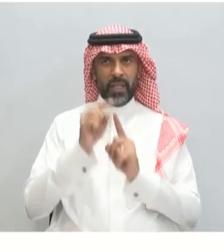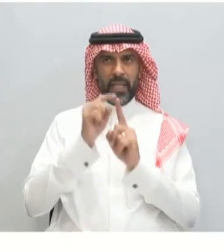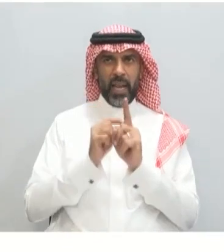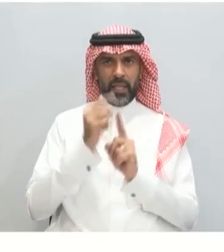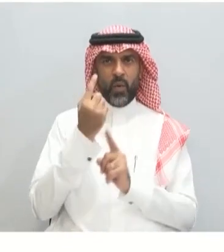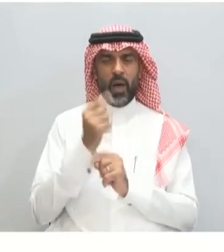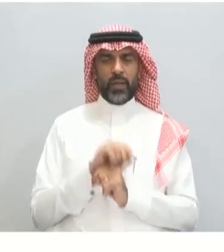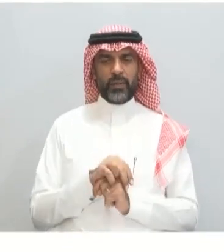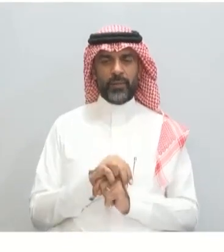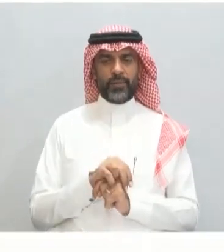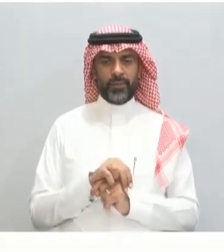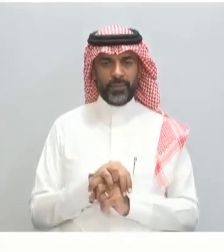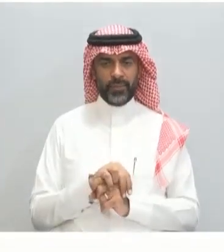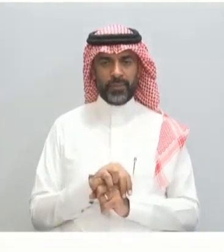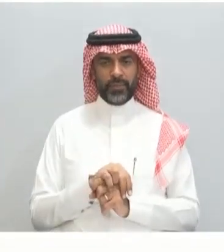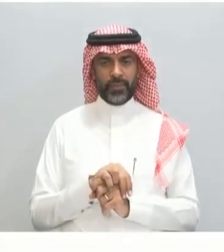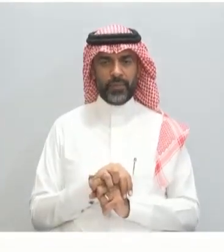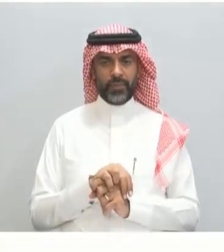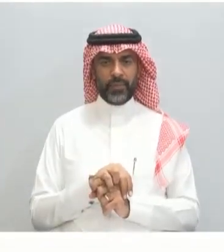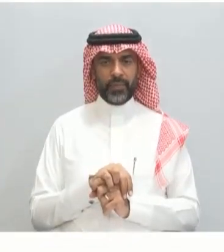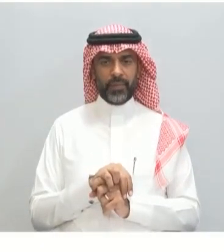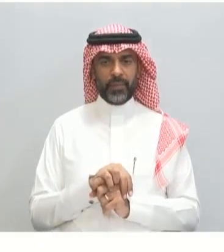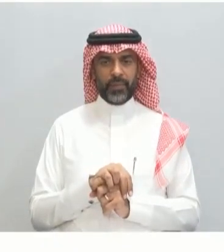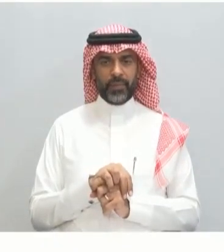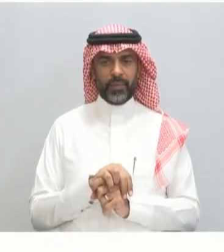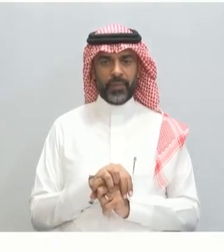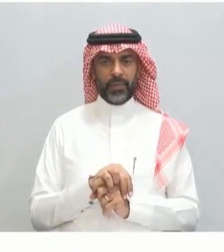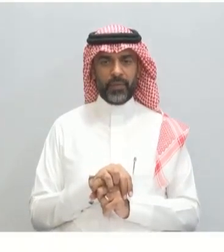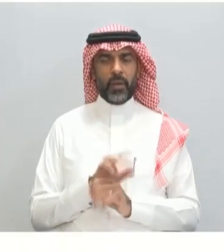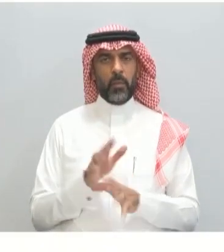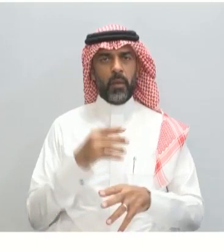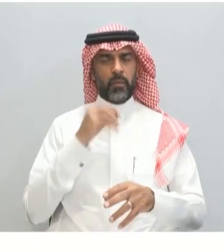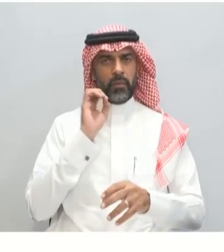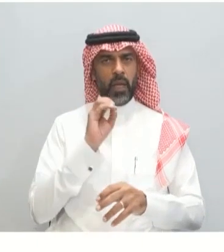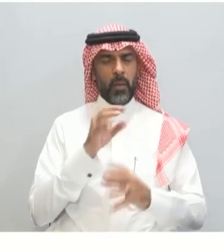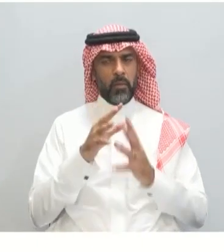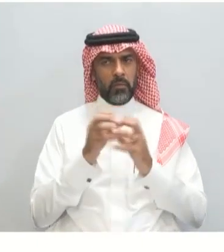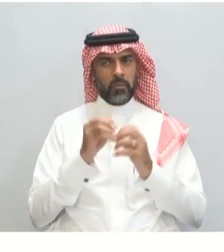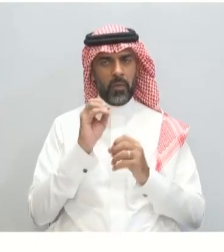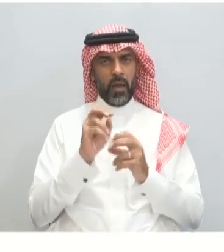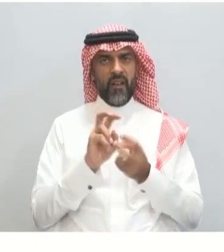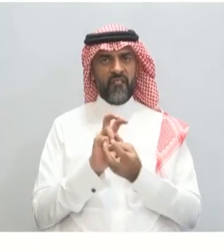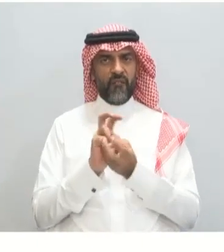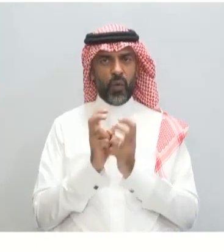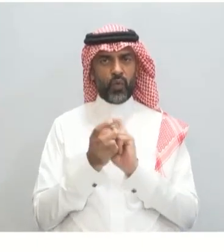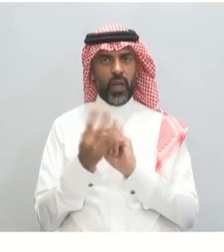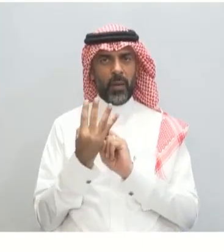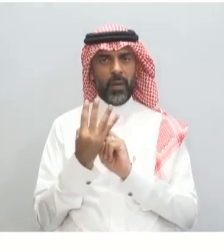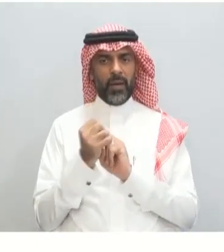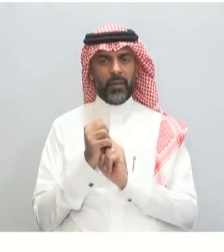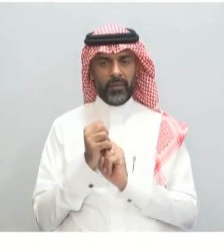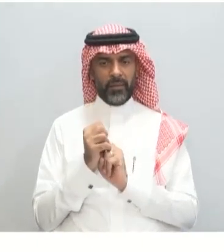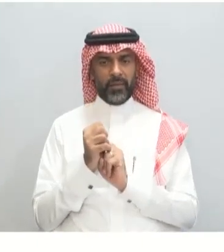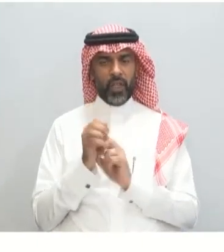ذلك على حدوث الفصول الاربعه ومن ثم تعرفت انا وانتم على الفصول